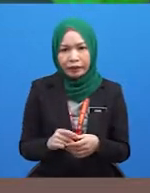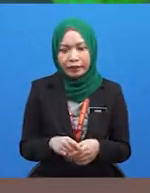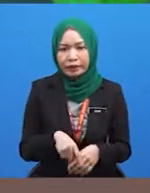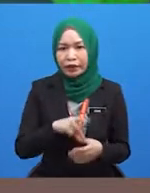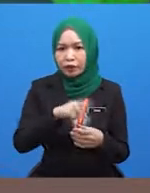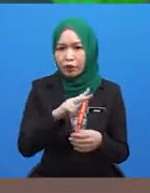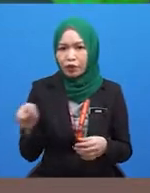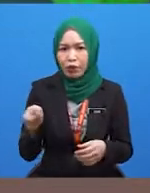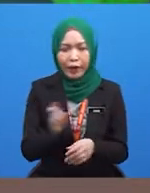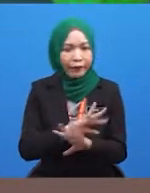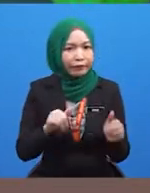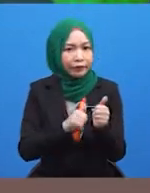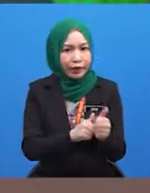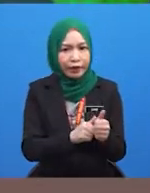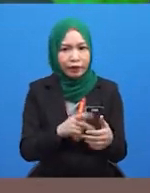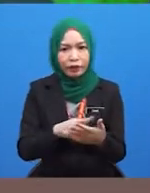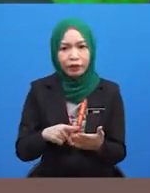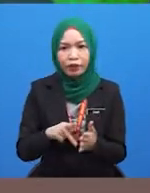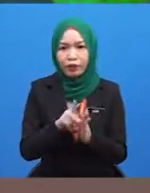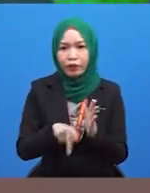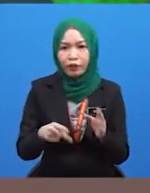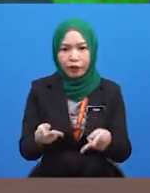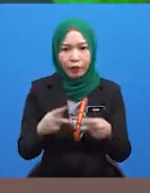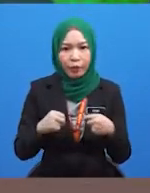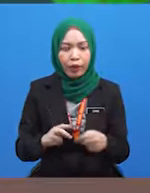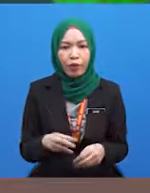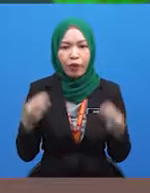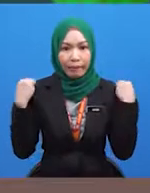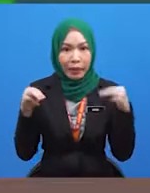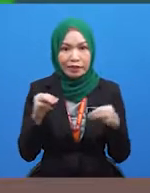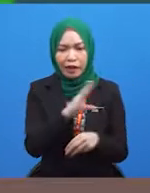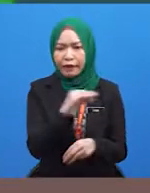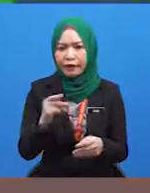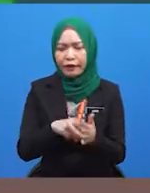tidak memenuhi keperluan pasaran dan kehendak pengguna.